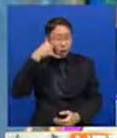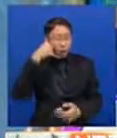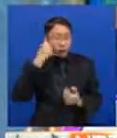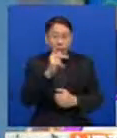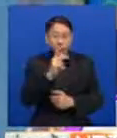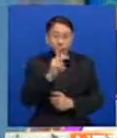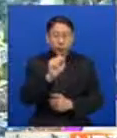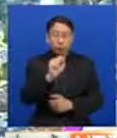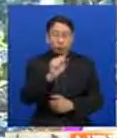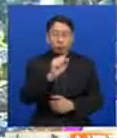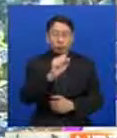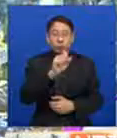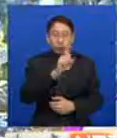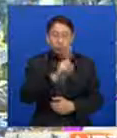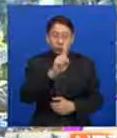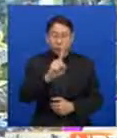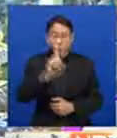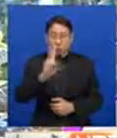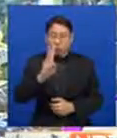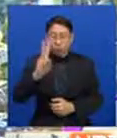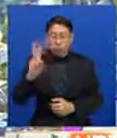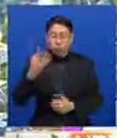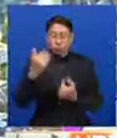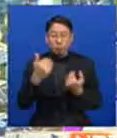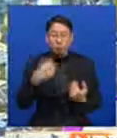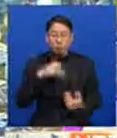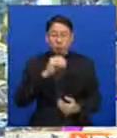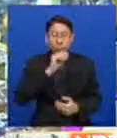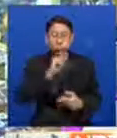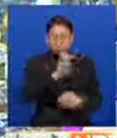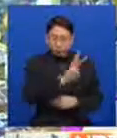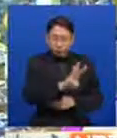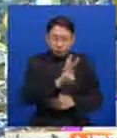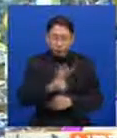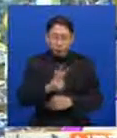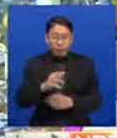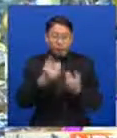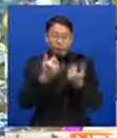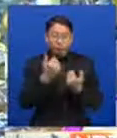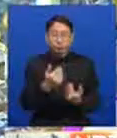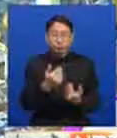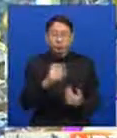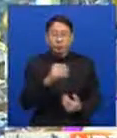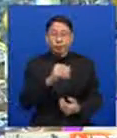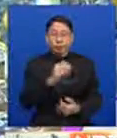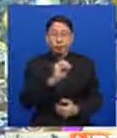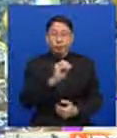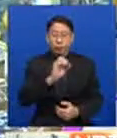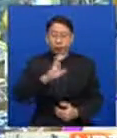สคบค่ะหมายเลข 1166หรือว่าแจ้งทางเว็บไซต์ก็ได้นะคะ www.ocpb.go.th